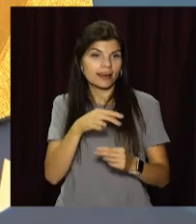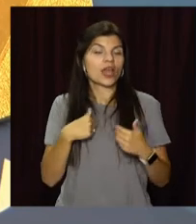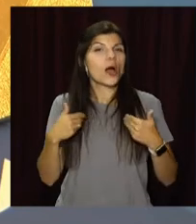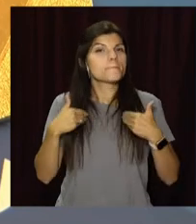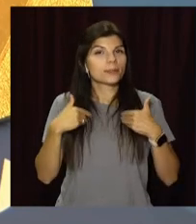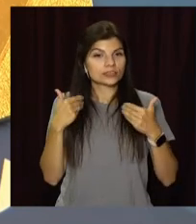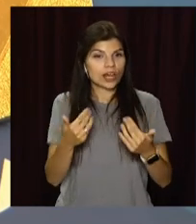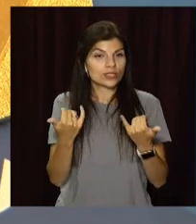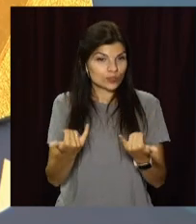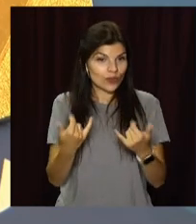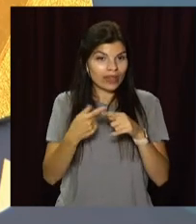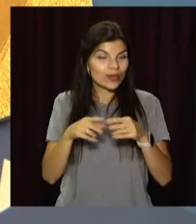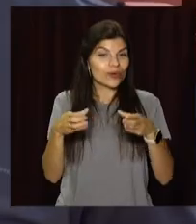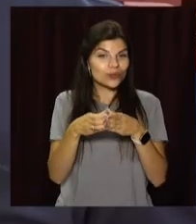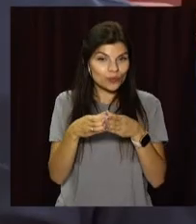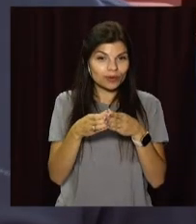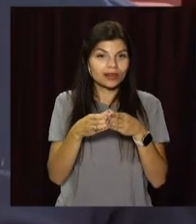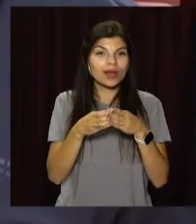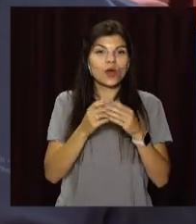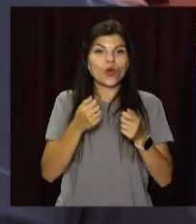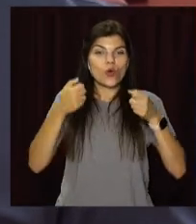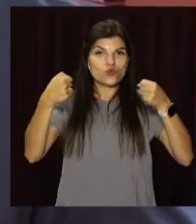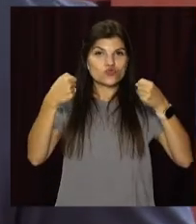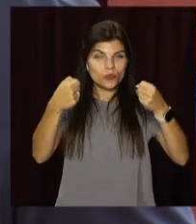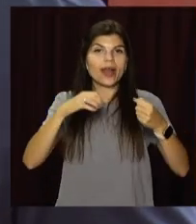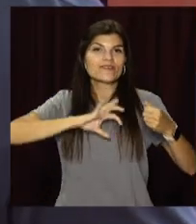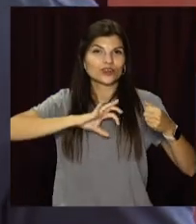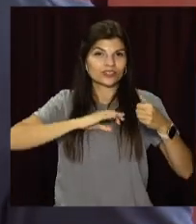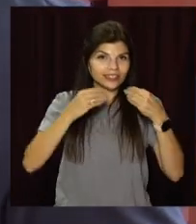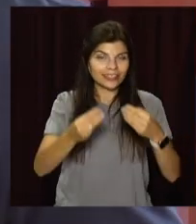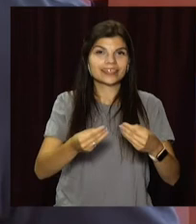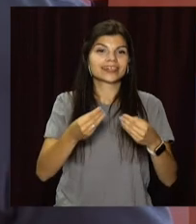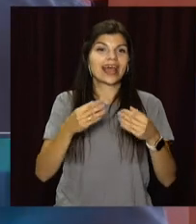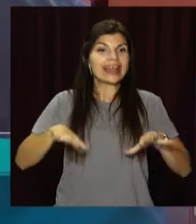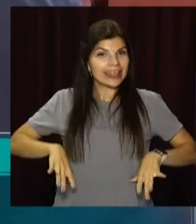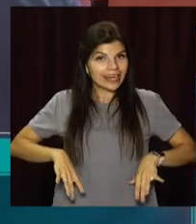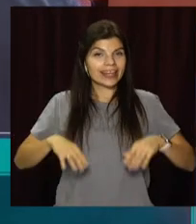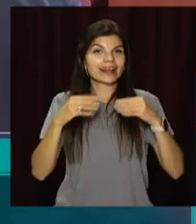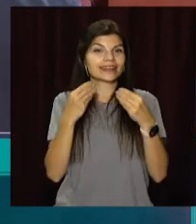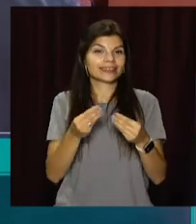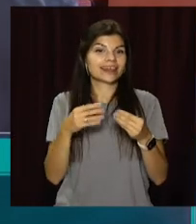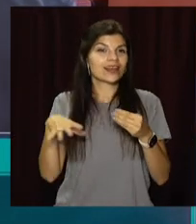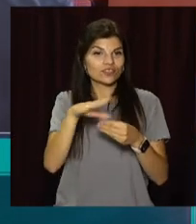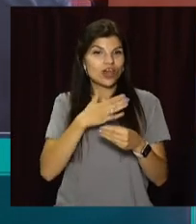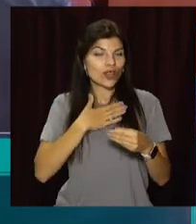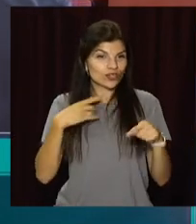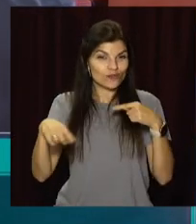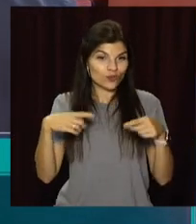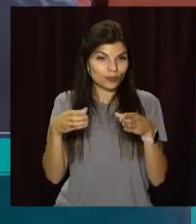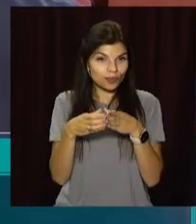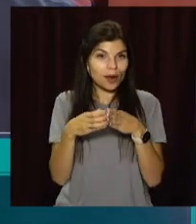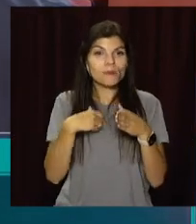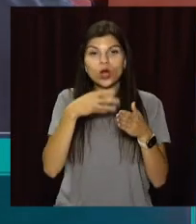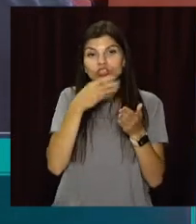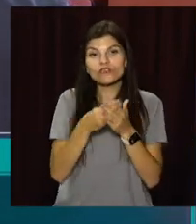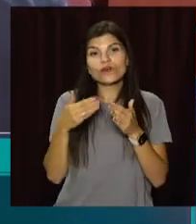поздравив сьогодні команду, вручив кубки, вручив медалі, вручив тренеру, вручив непосредственно всім нашим футболістам. Ми зі своєї